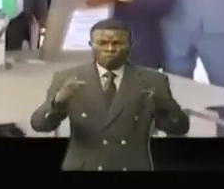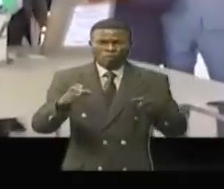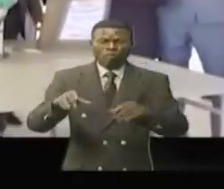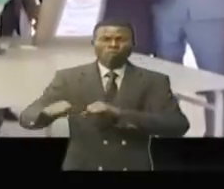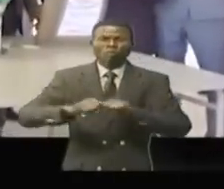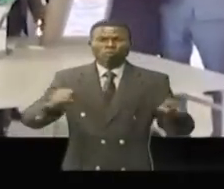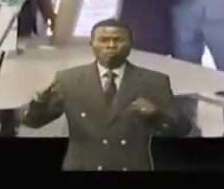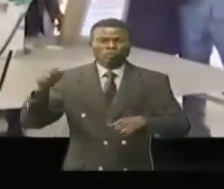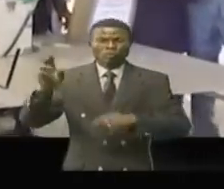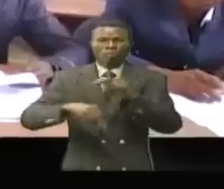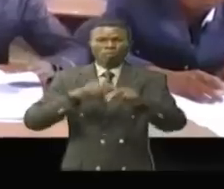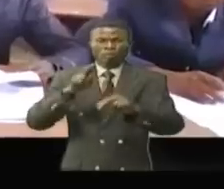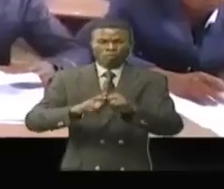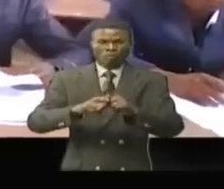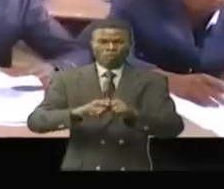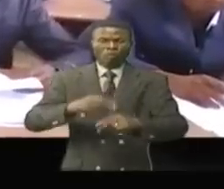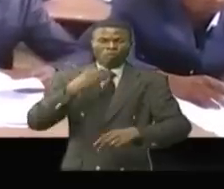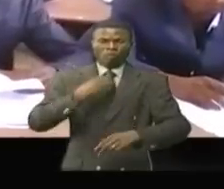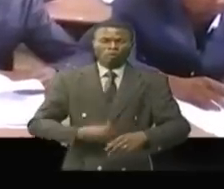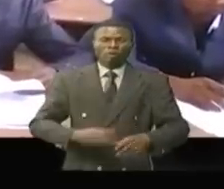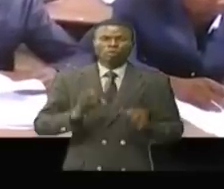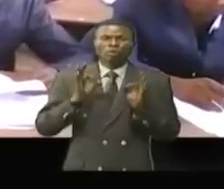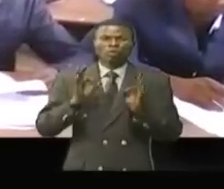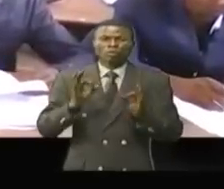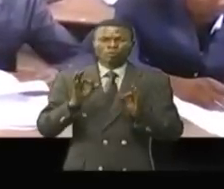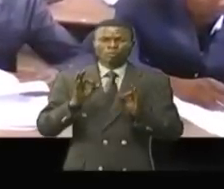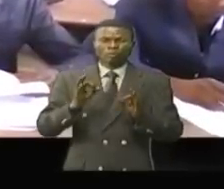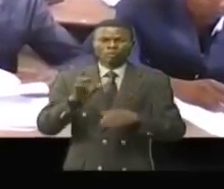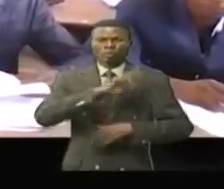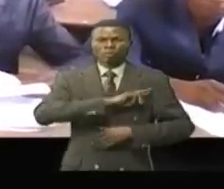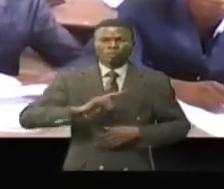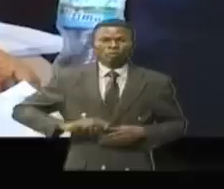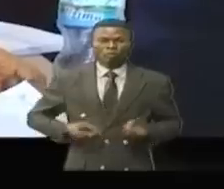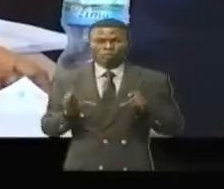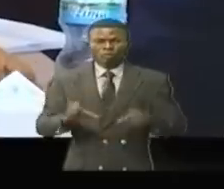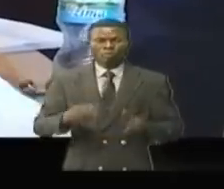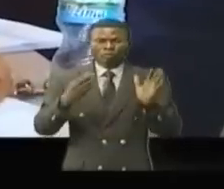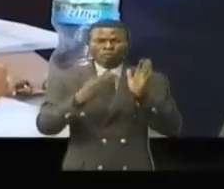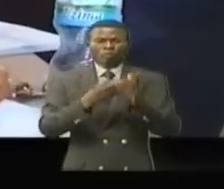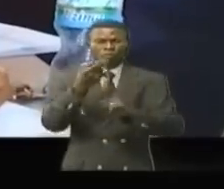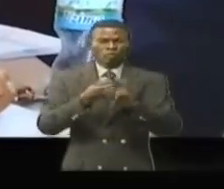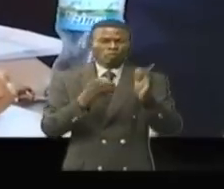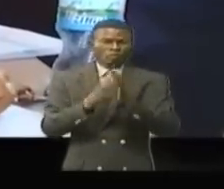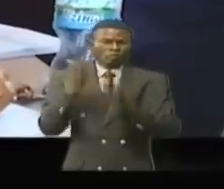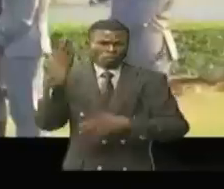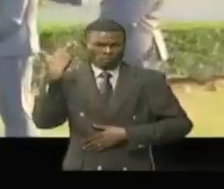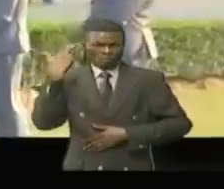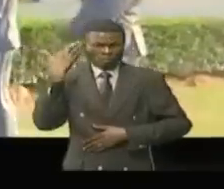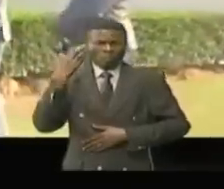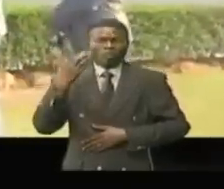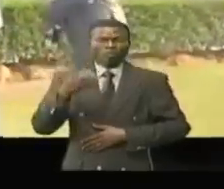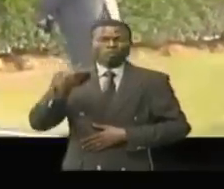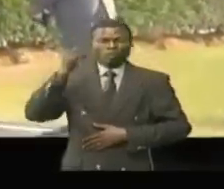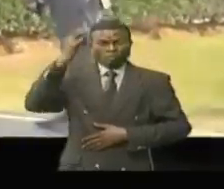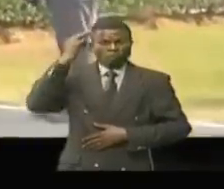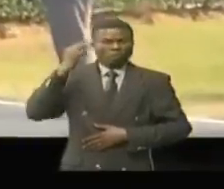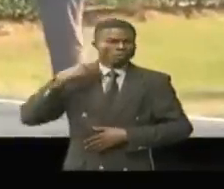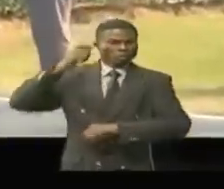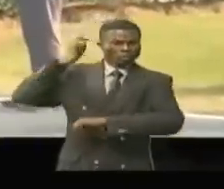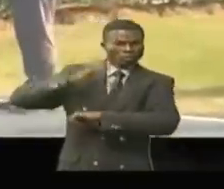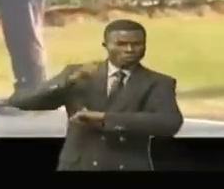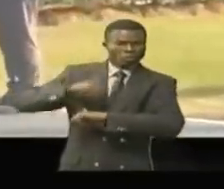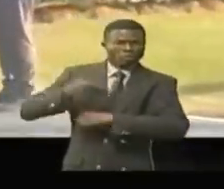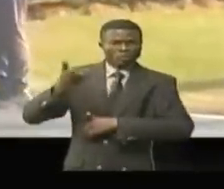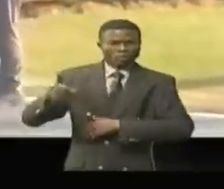national de recrutement des nouveaux magistrats de la RDC le 9 octobre dernier. Le numéro 1 du pouvoir judiciaire